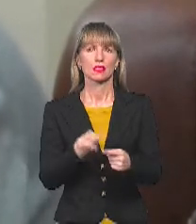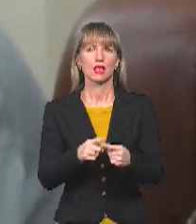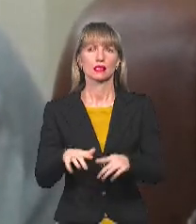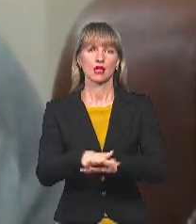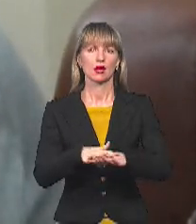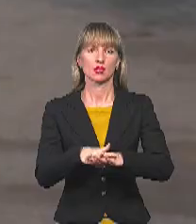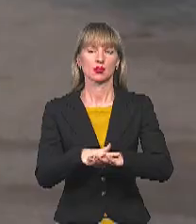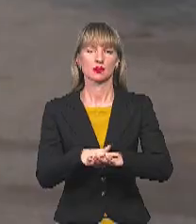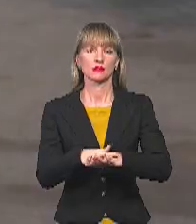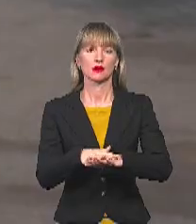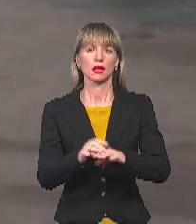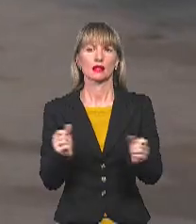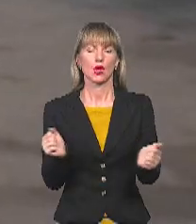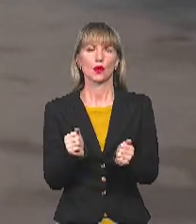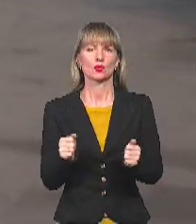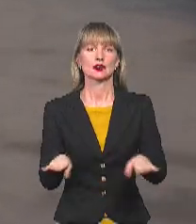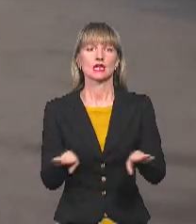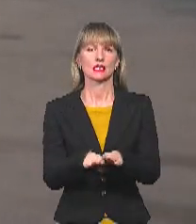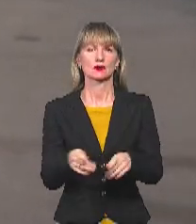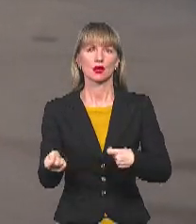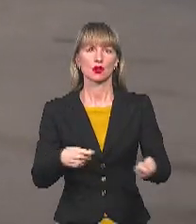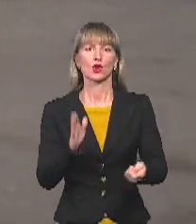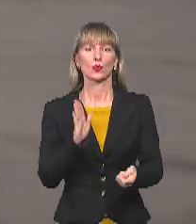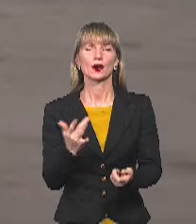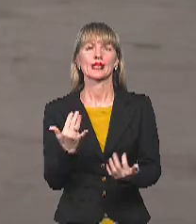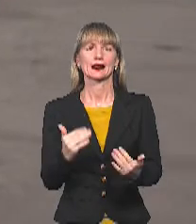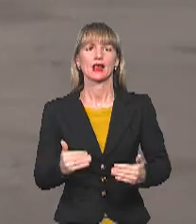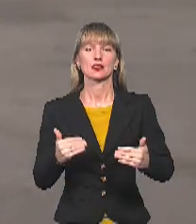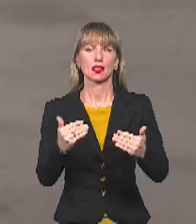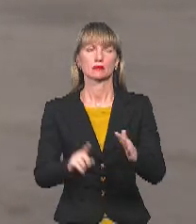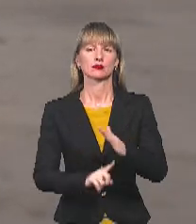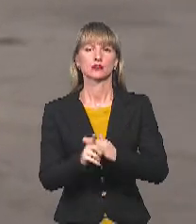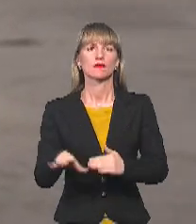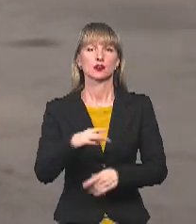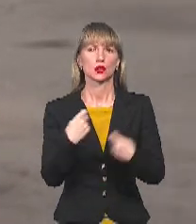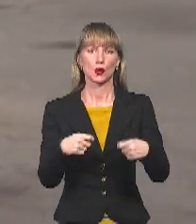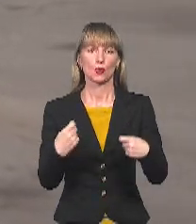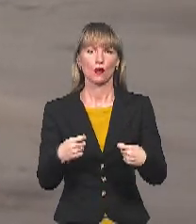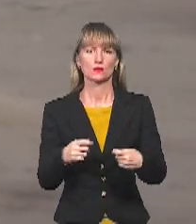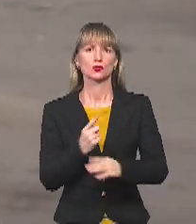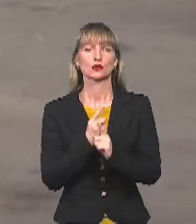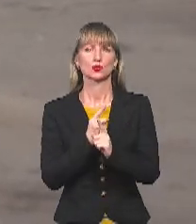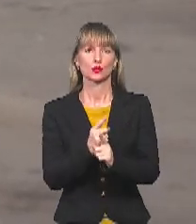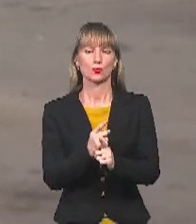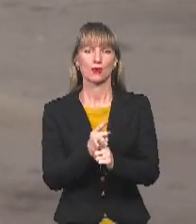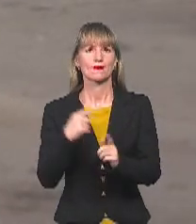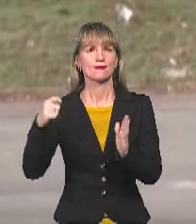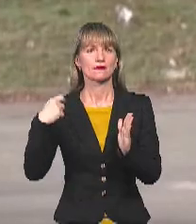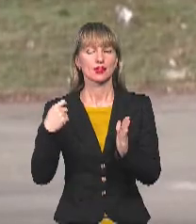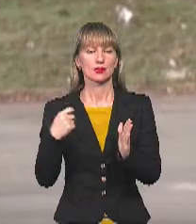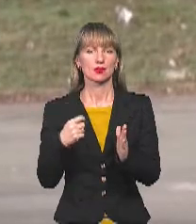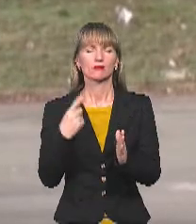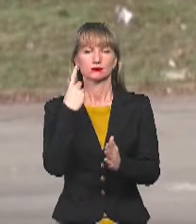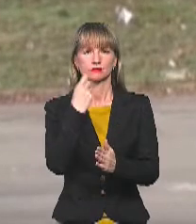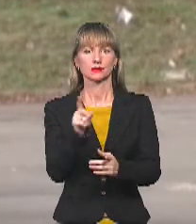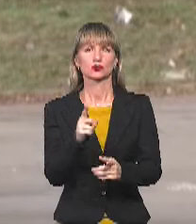ринку навіть інколи більші. Закриття ринку відбудеться у кілька етапів. Спочатку всіх торговців у супроводі відеофіксації попередять про те,